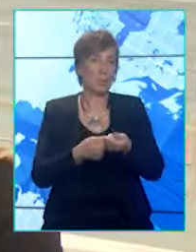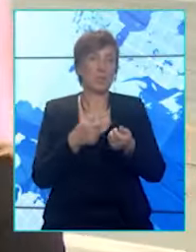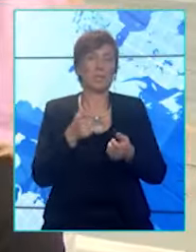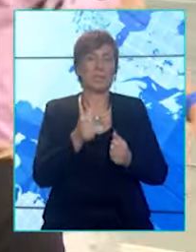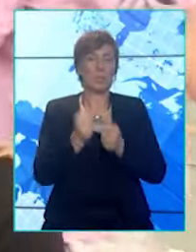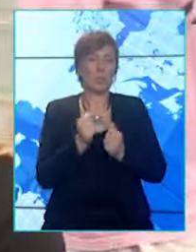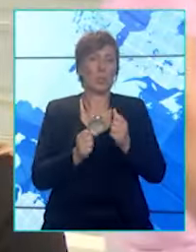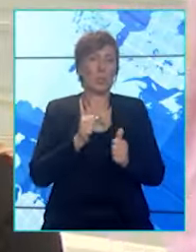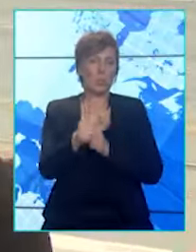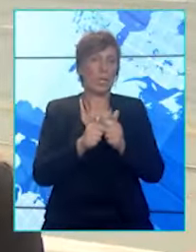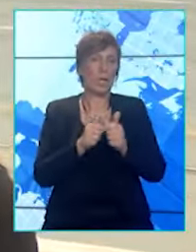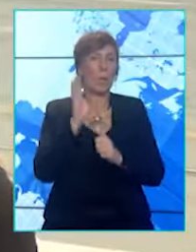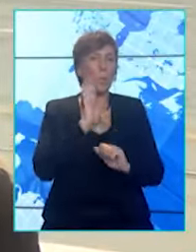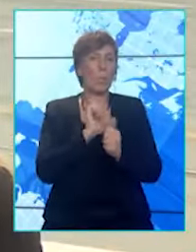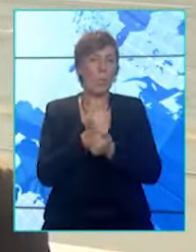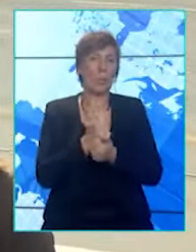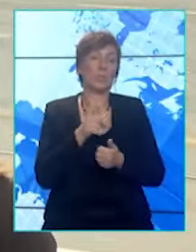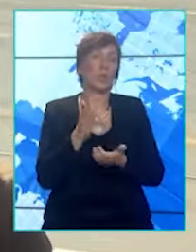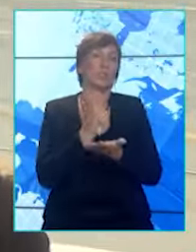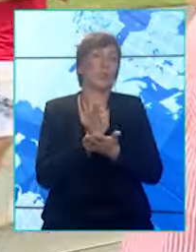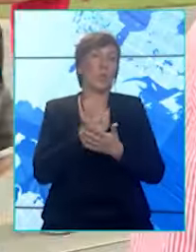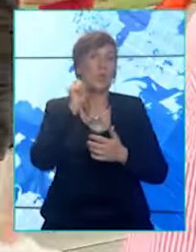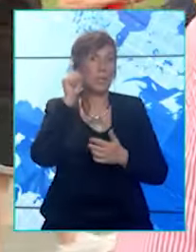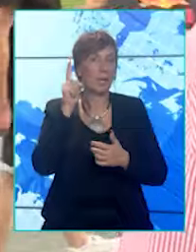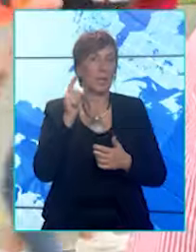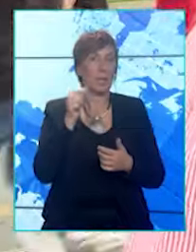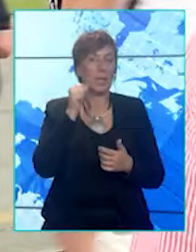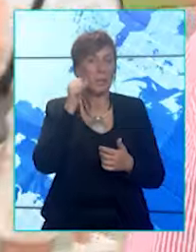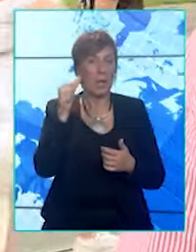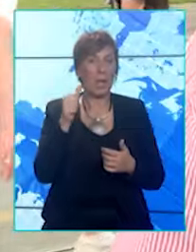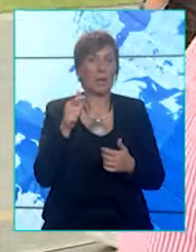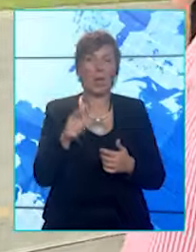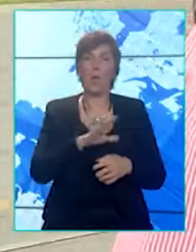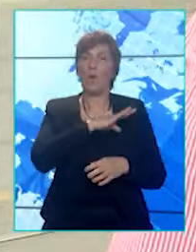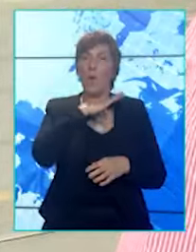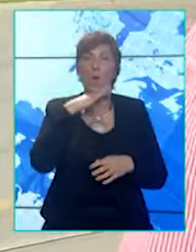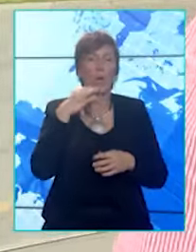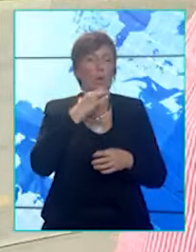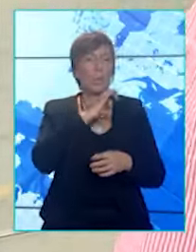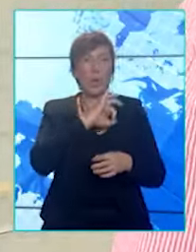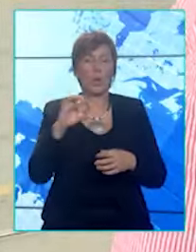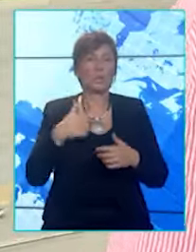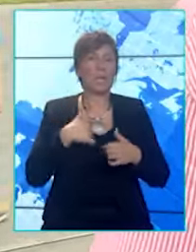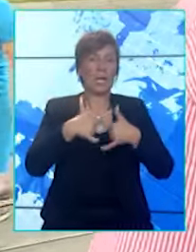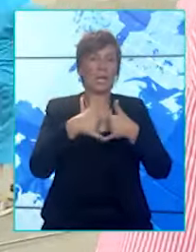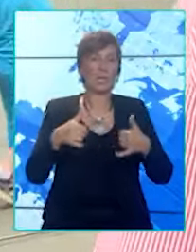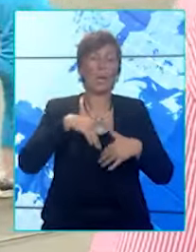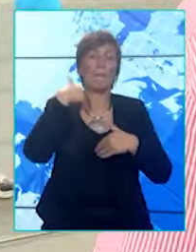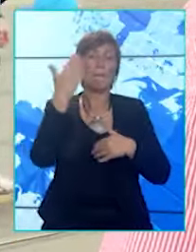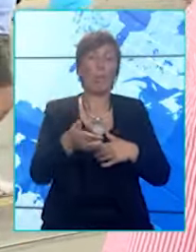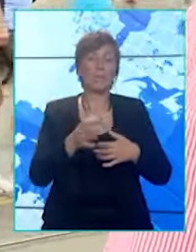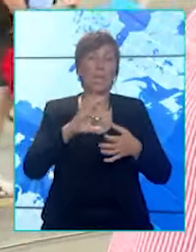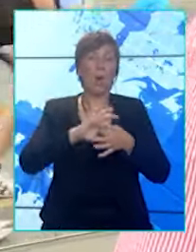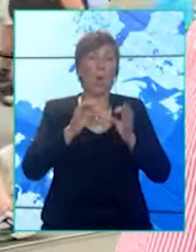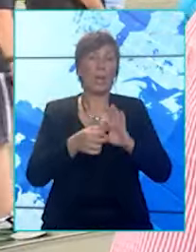utrka u Bosni. Valjda će se to dogoditi jednog dana. Je nešto ogromno puno za ovaj grad i naravno poslije olimpijade najveći